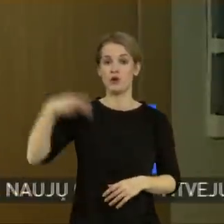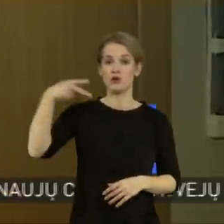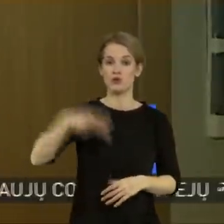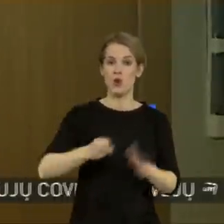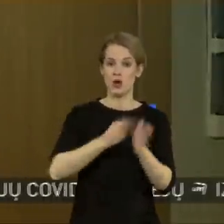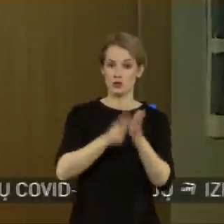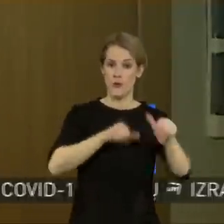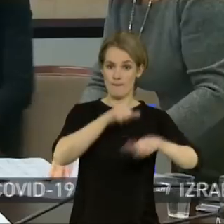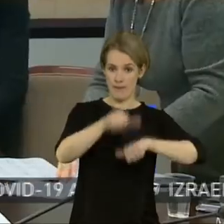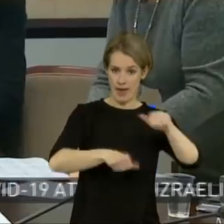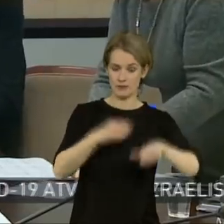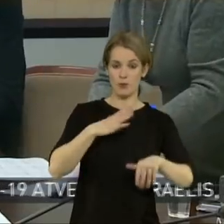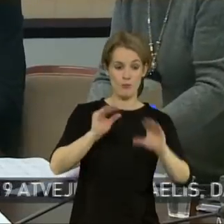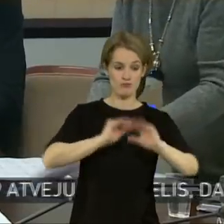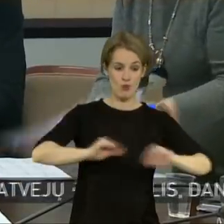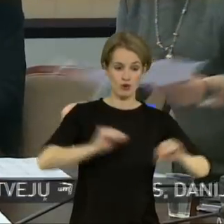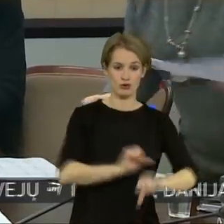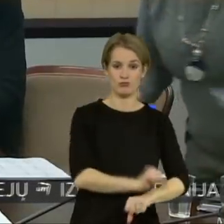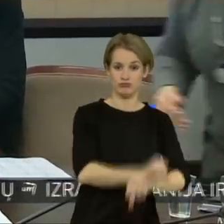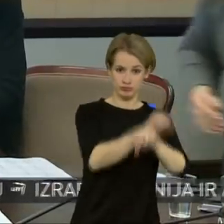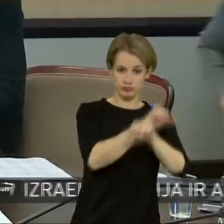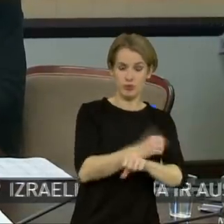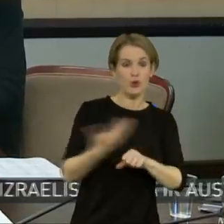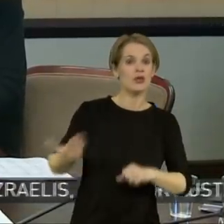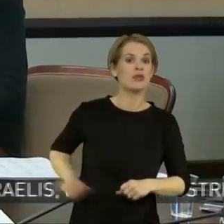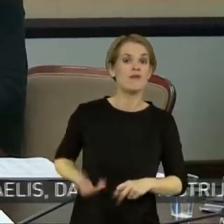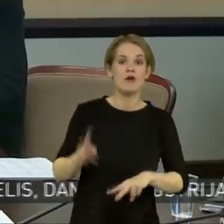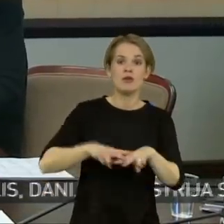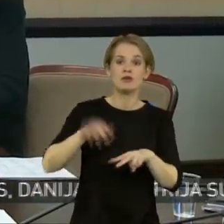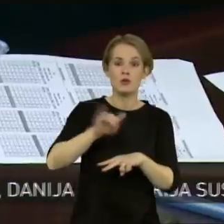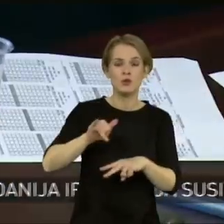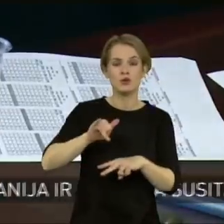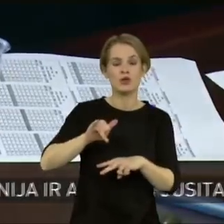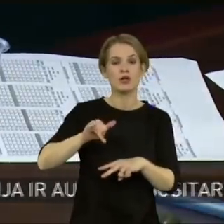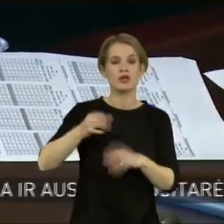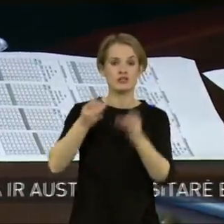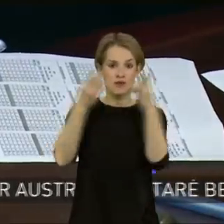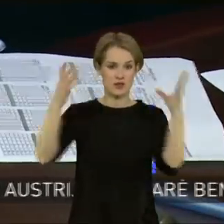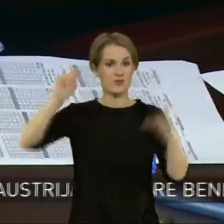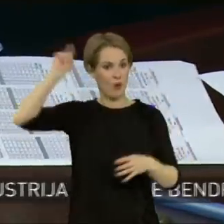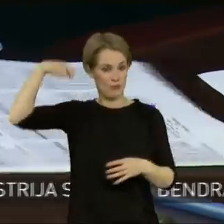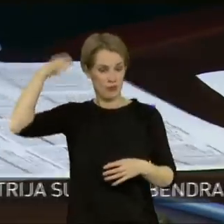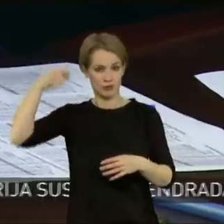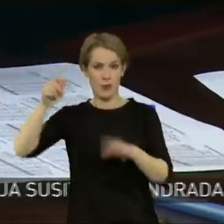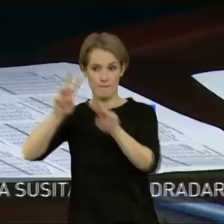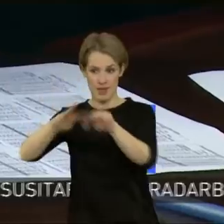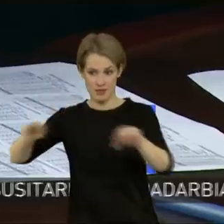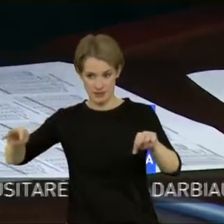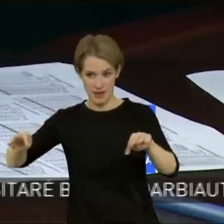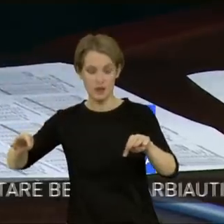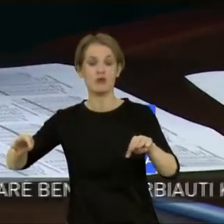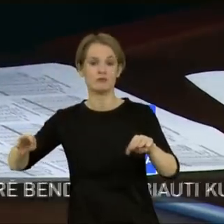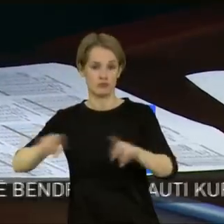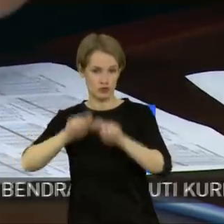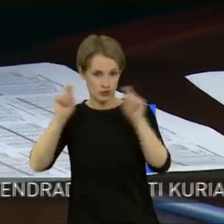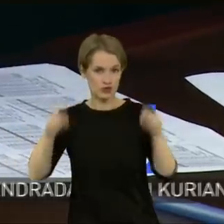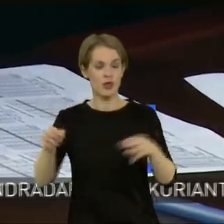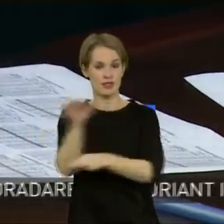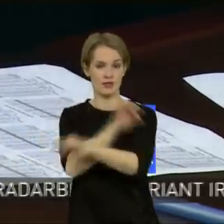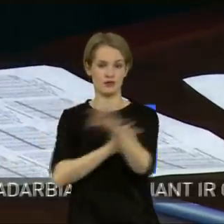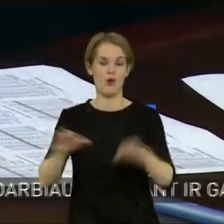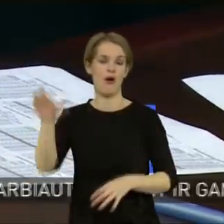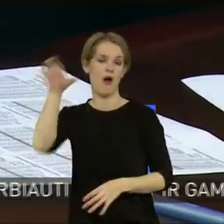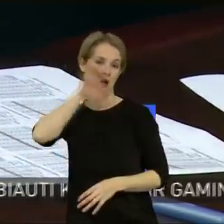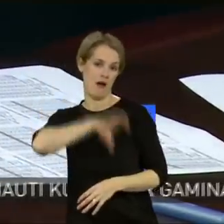mokytojų protestų, kai jie apsigyveno ministerijoje, dauguma politikų ėmė kalbėti apie pedagogų algas. Šiuo metu trečdalis jų